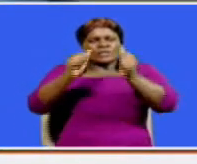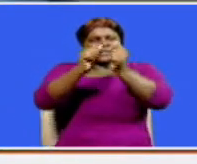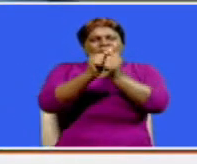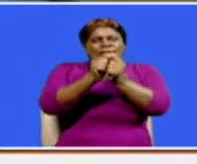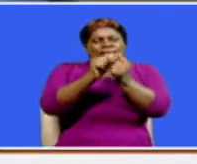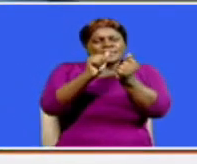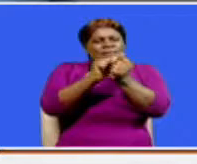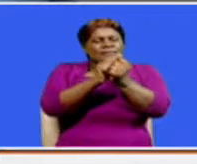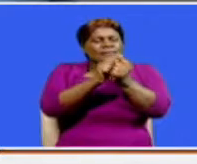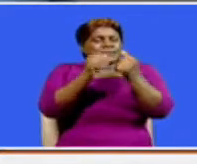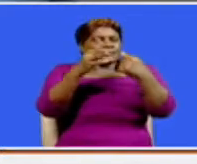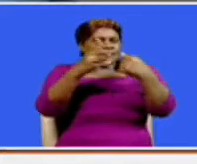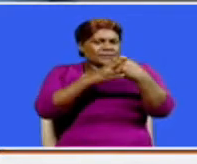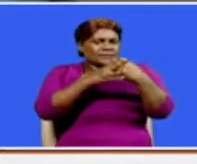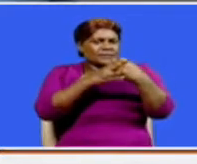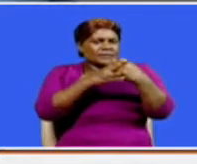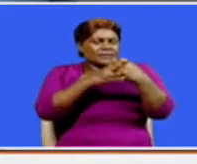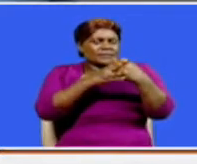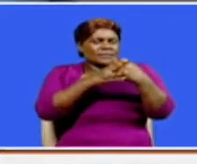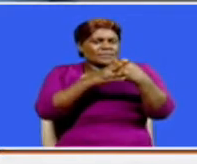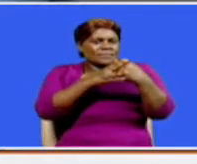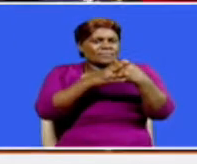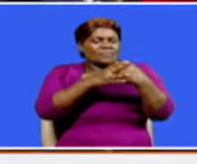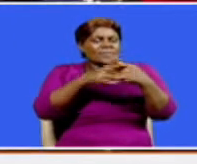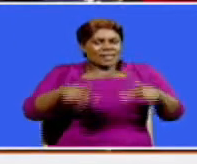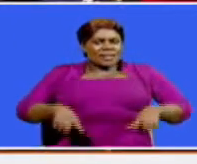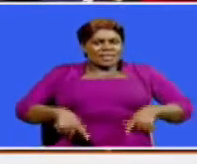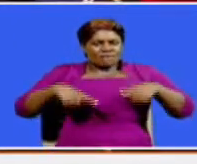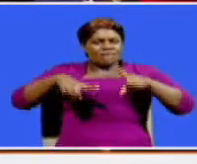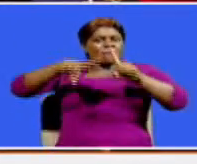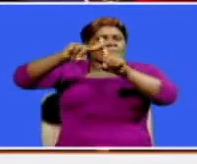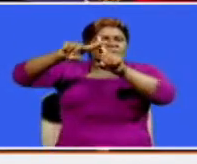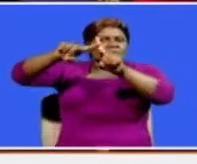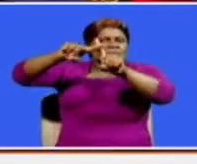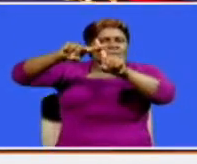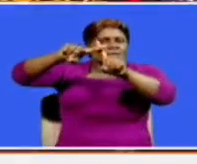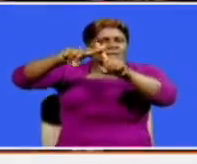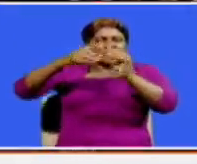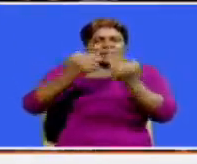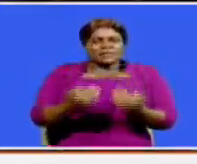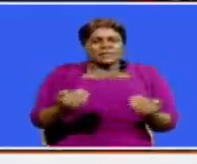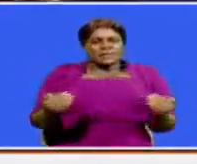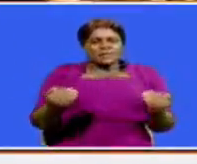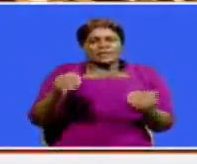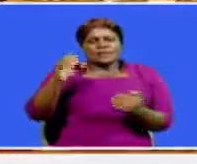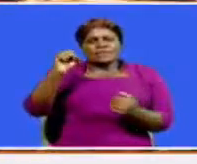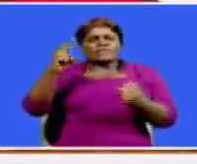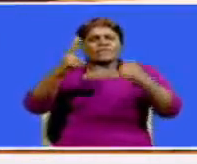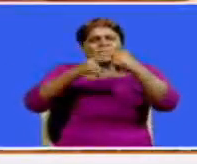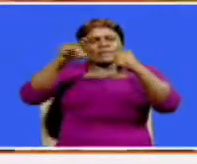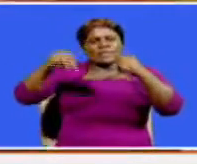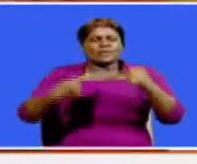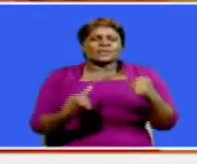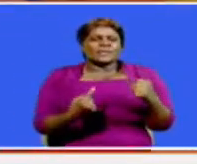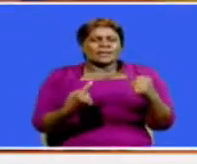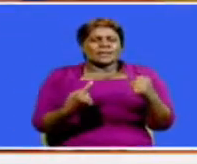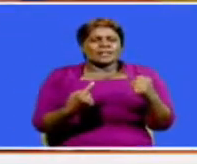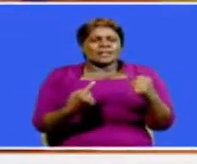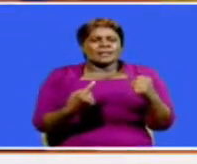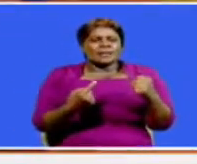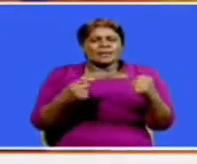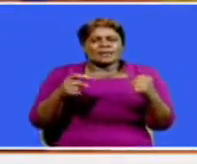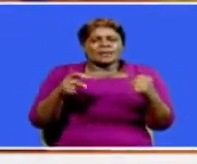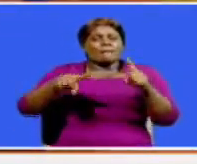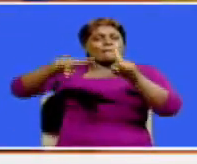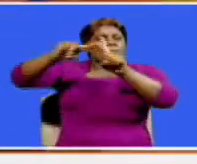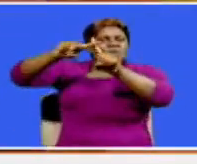hadi 19 1088 wanaishi na virusi hivyo. Watoto 1057 wanaoishi na virusi